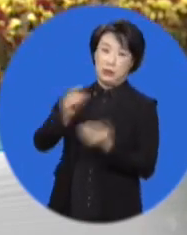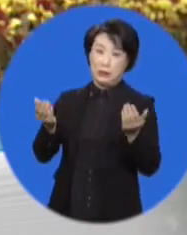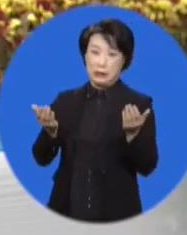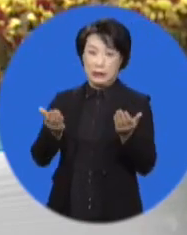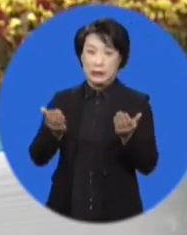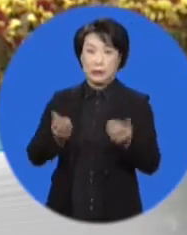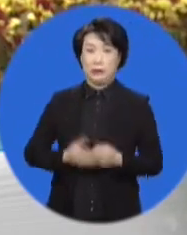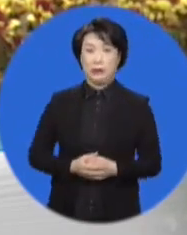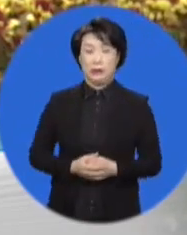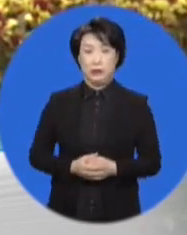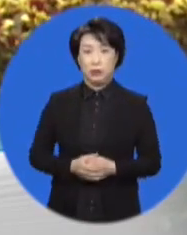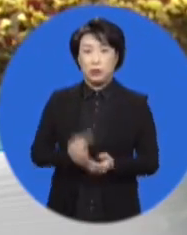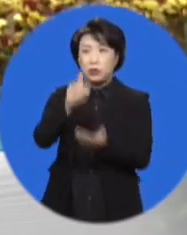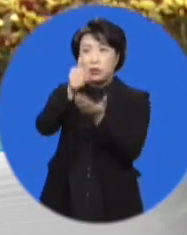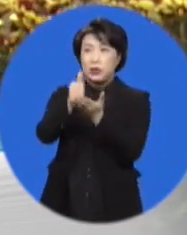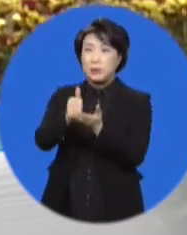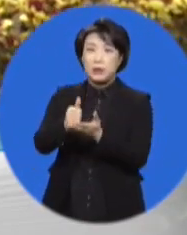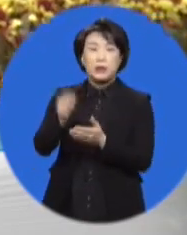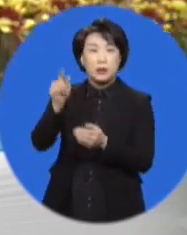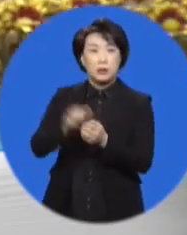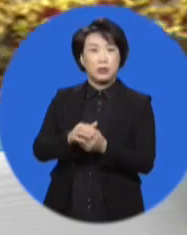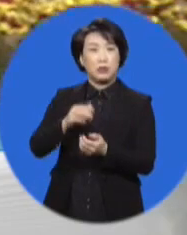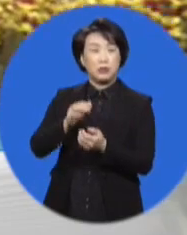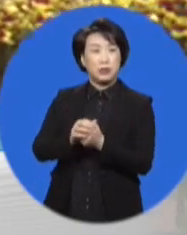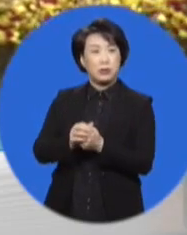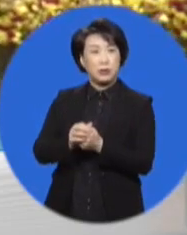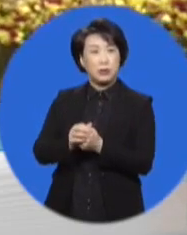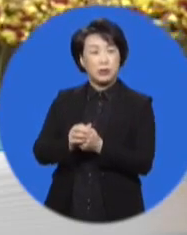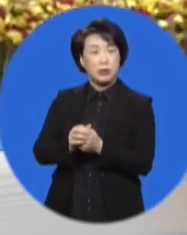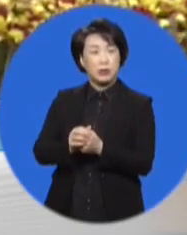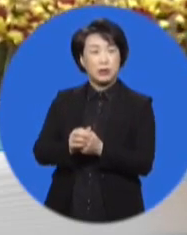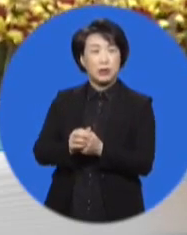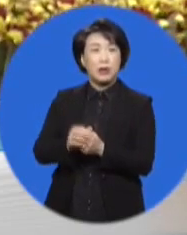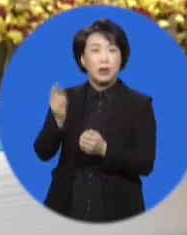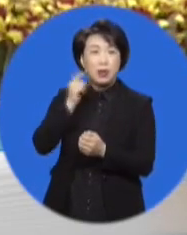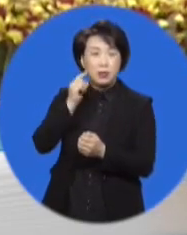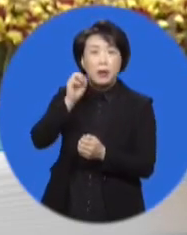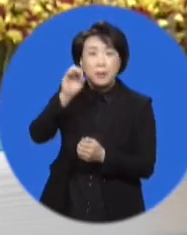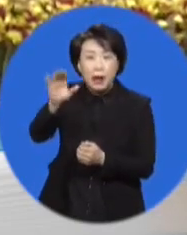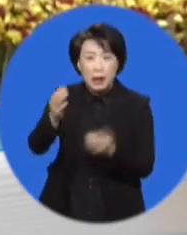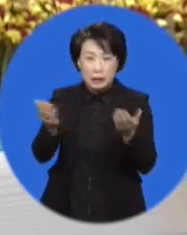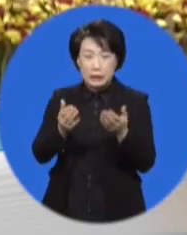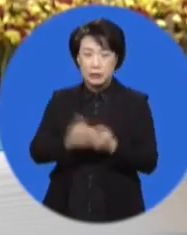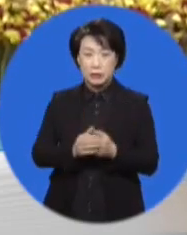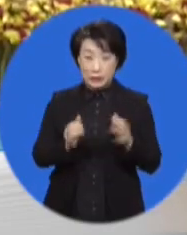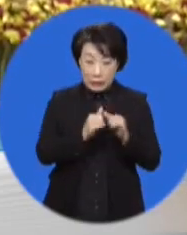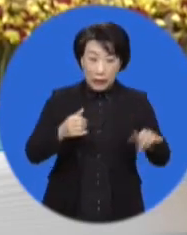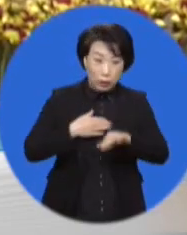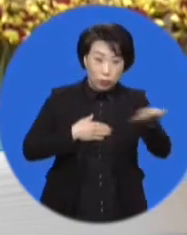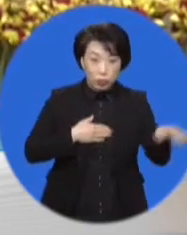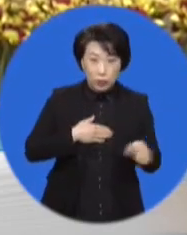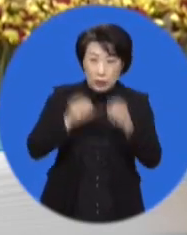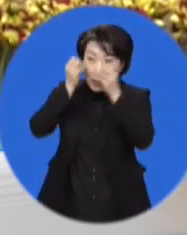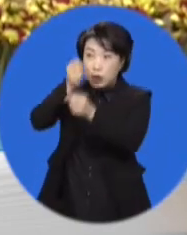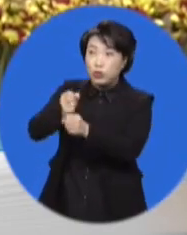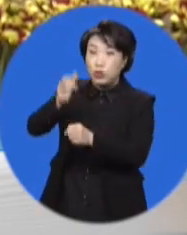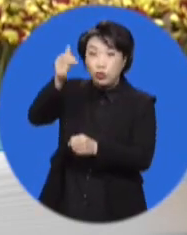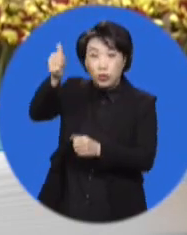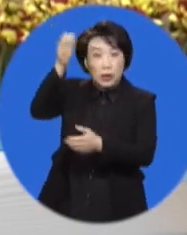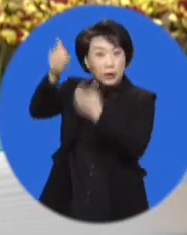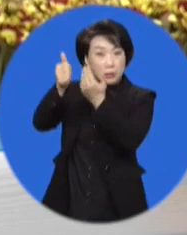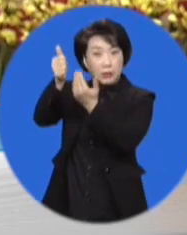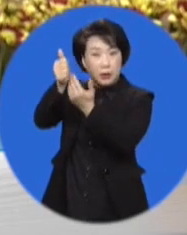것이요 주님을 우롱하는 것이요 감히 피조물인 인간이 창조자에